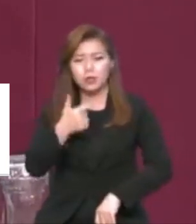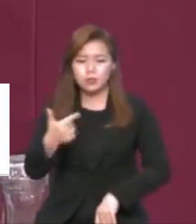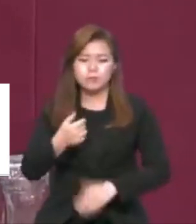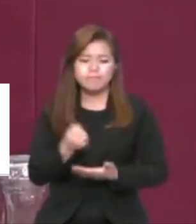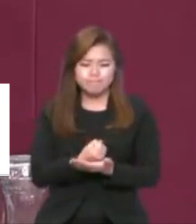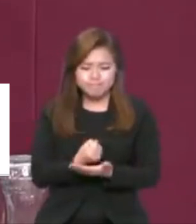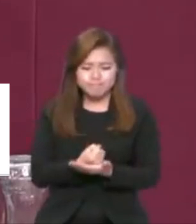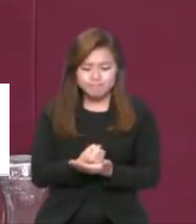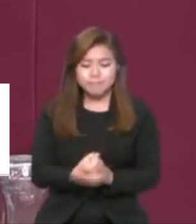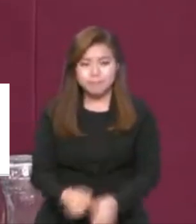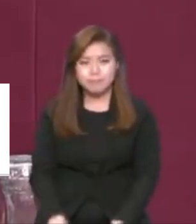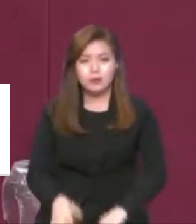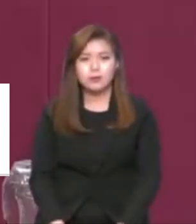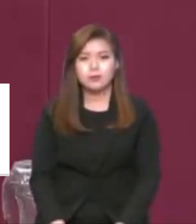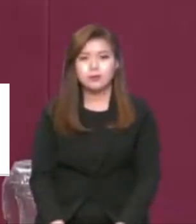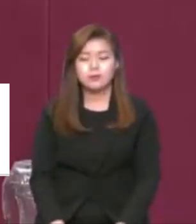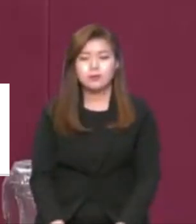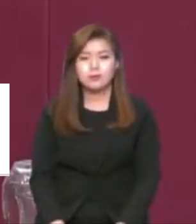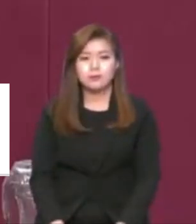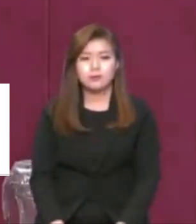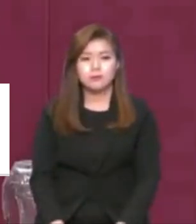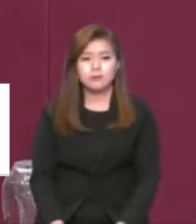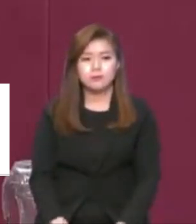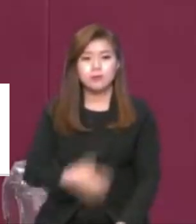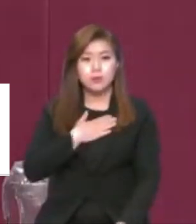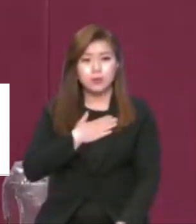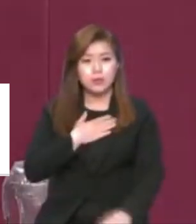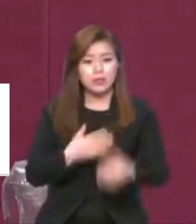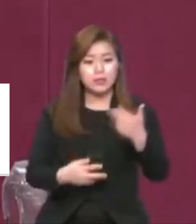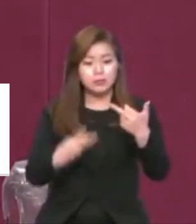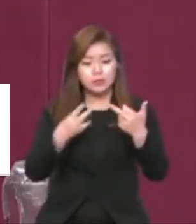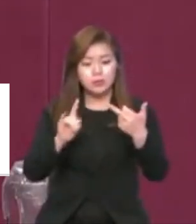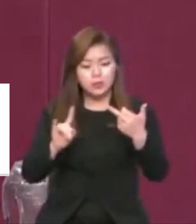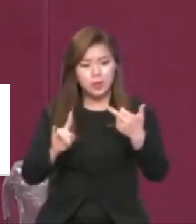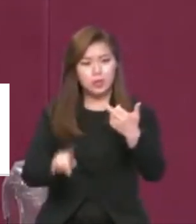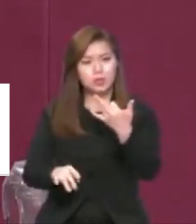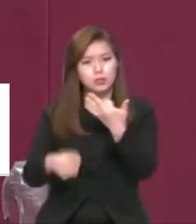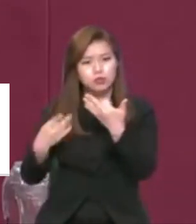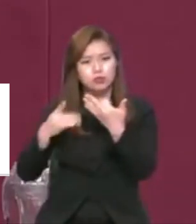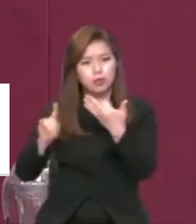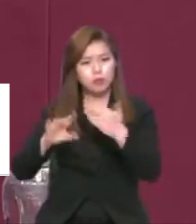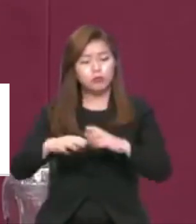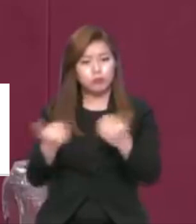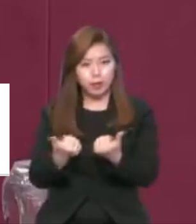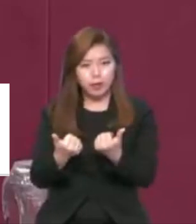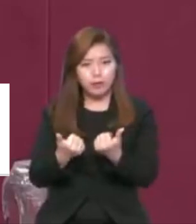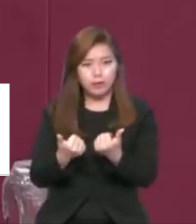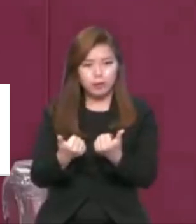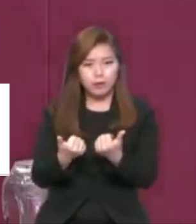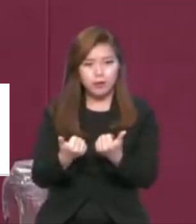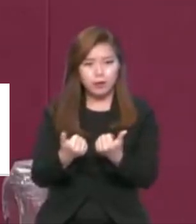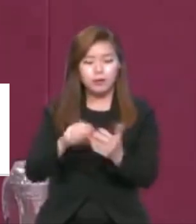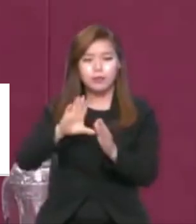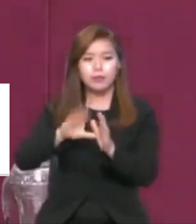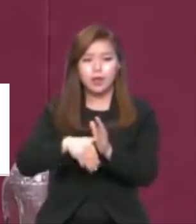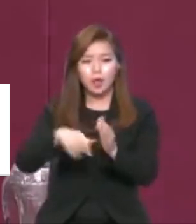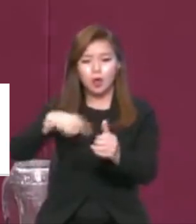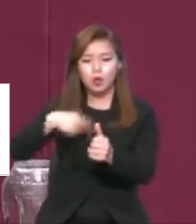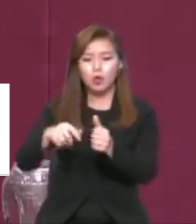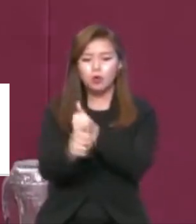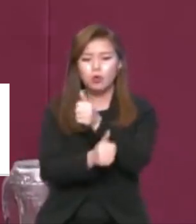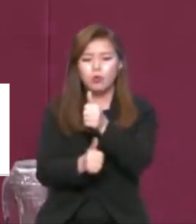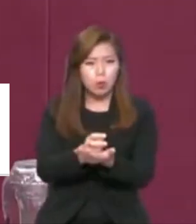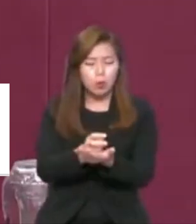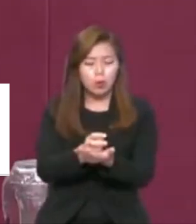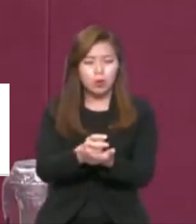말씀을 드리겠습니다. 저는 17대와 19대 국회에서 8년 동안 교육위만